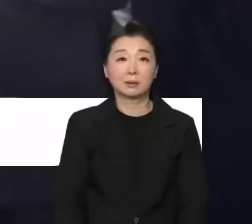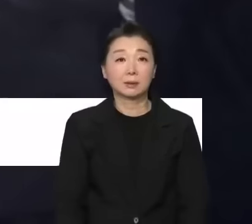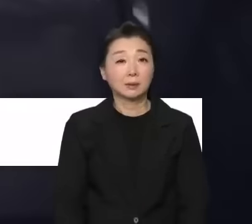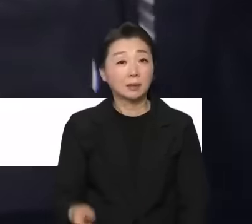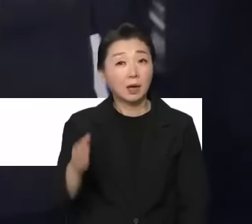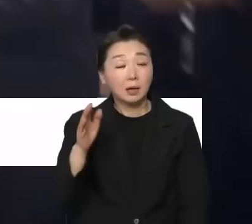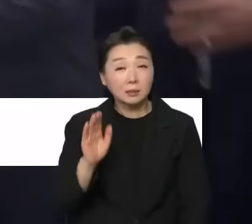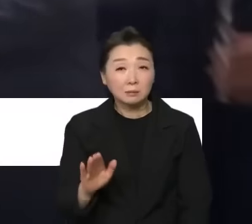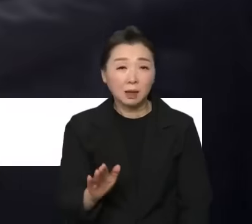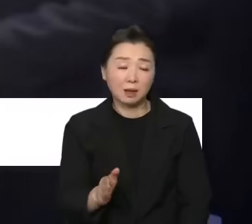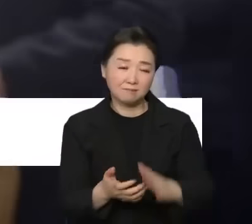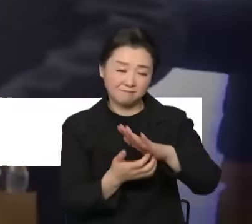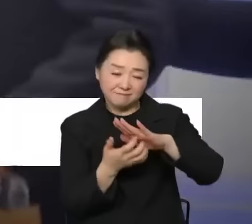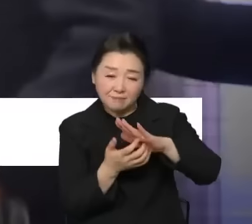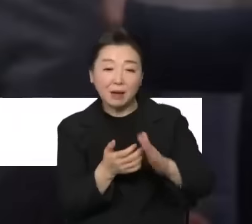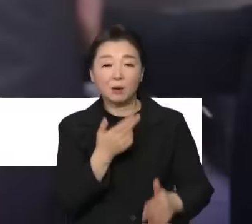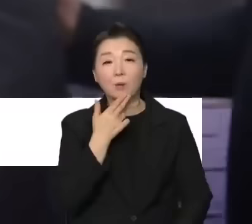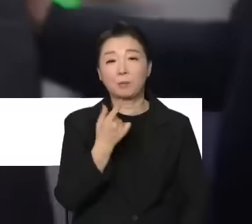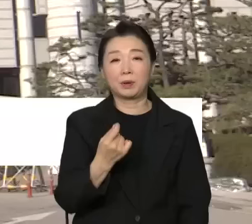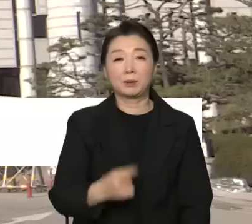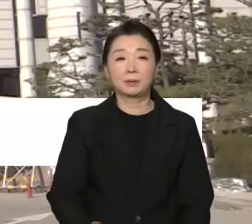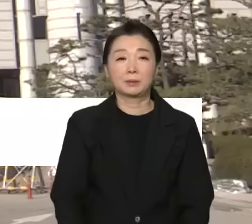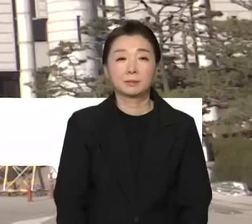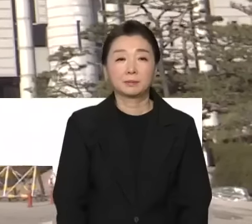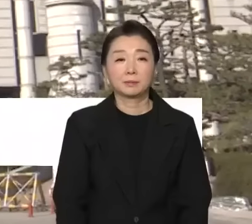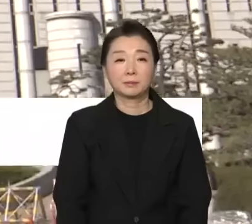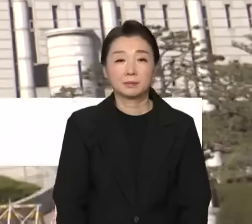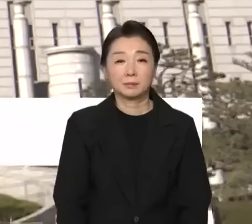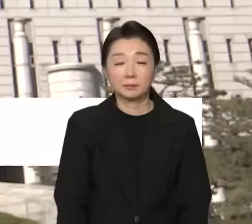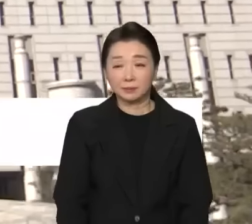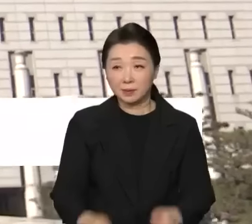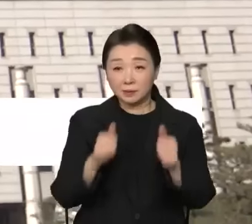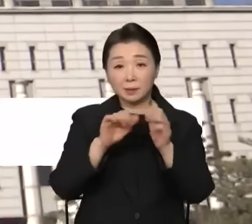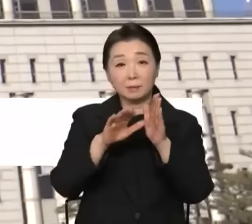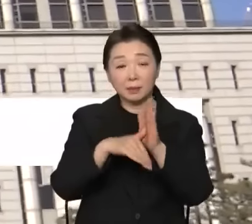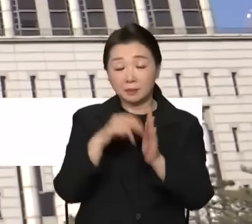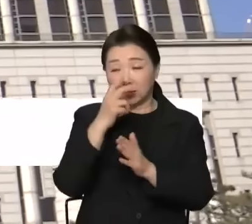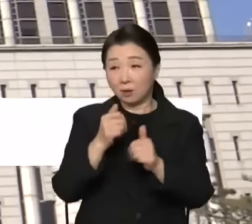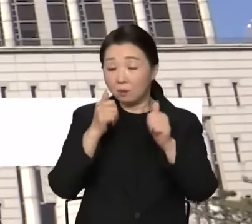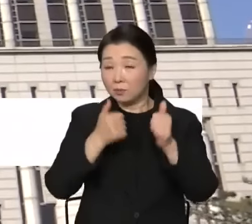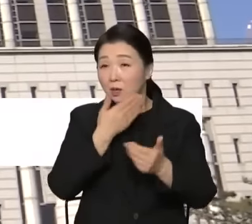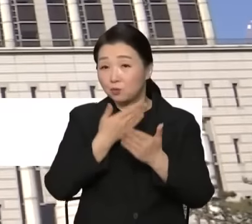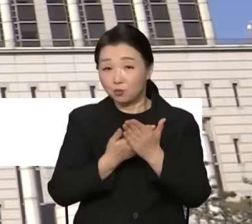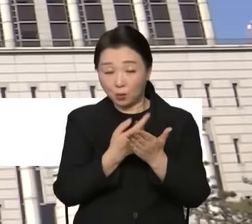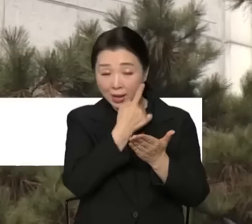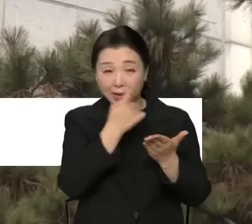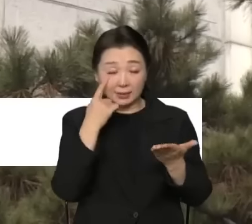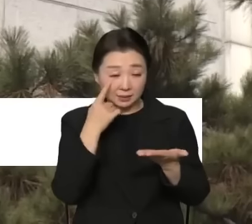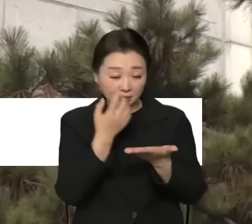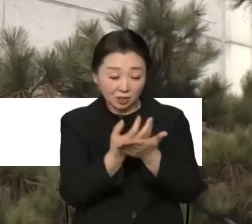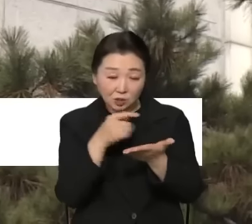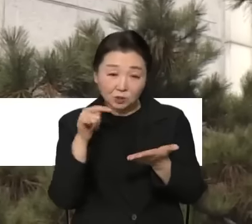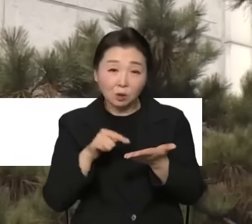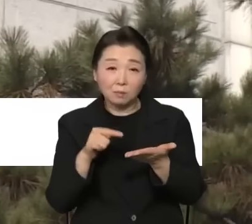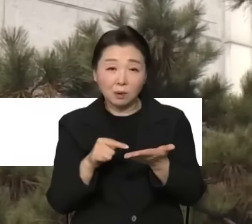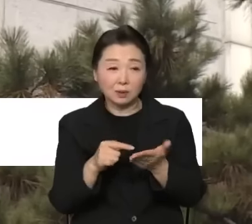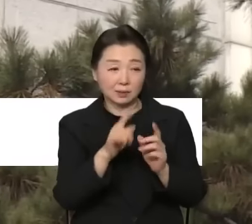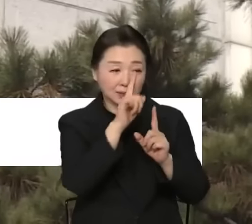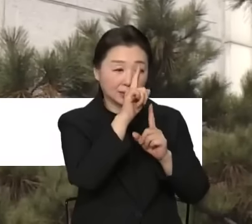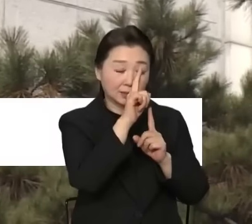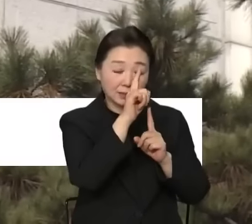그러나 고의성은 없었다고 판단했습니다. 재판에선 검찰이 핵심 증거로 제출한 이 대표와 김 씨가